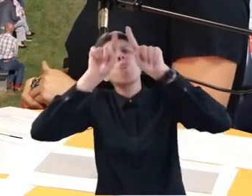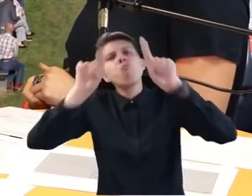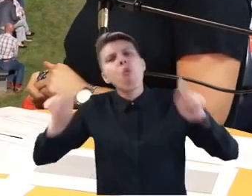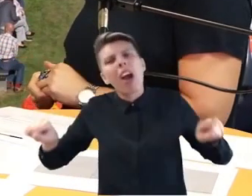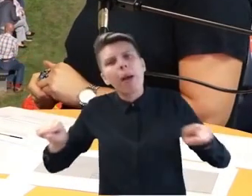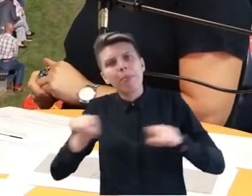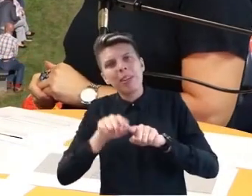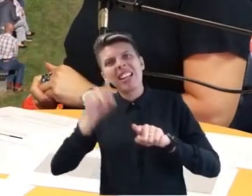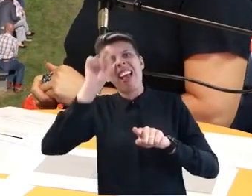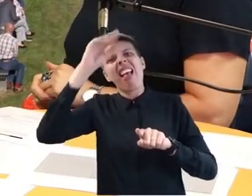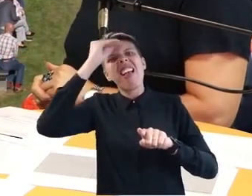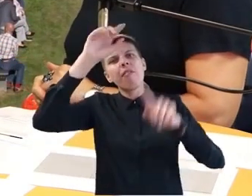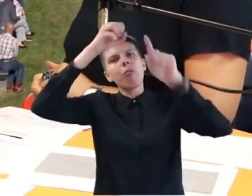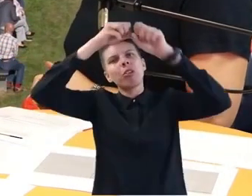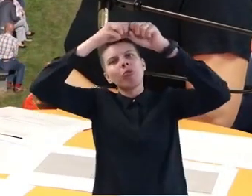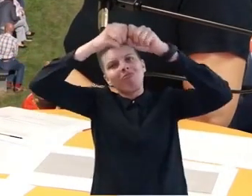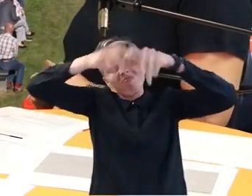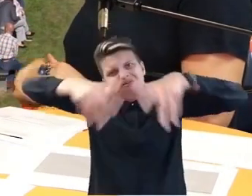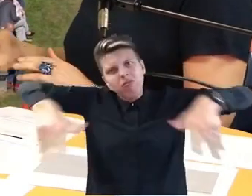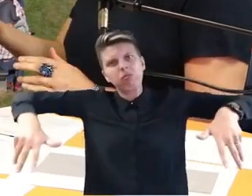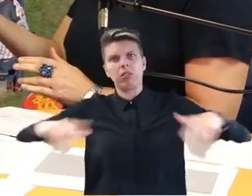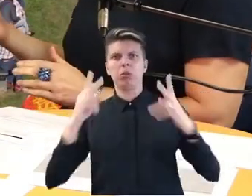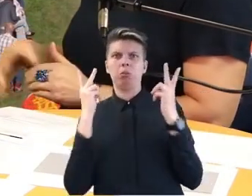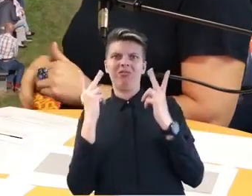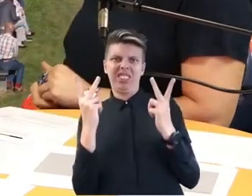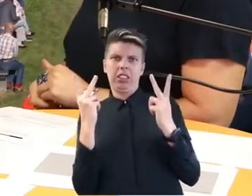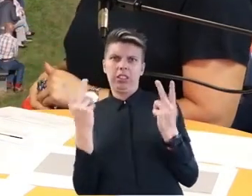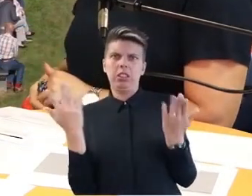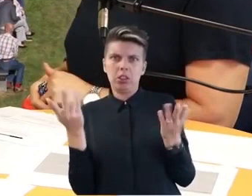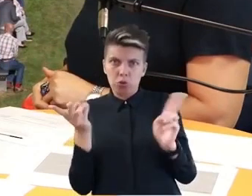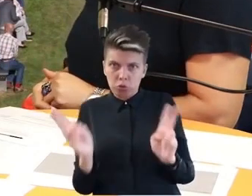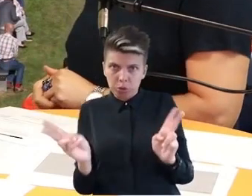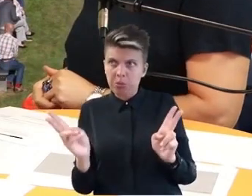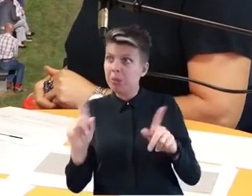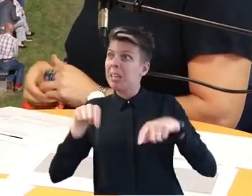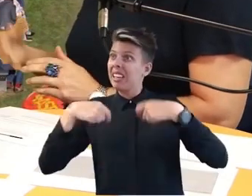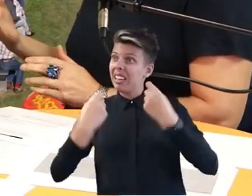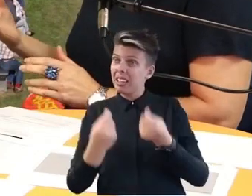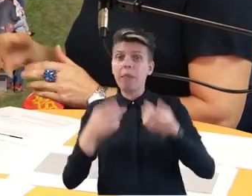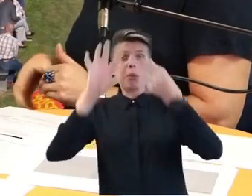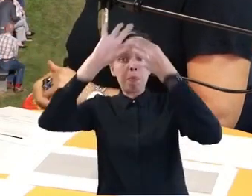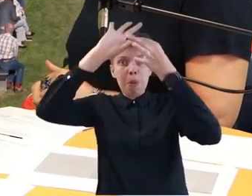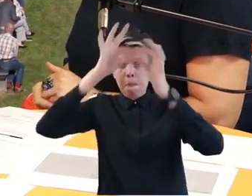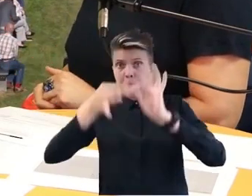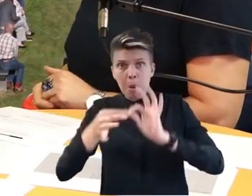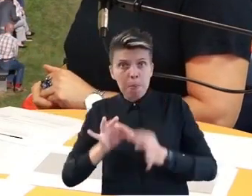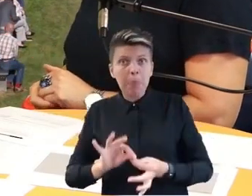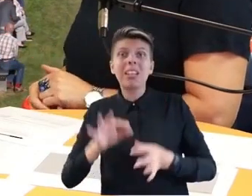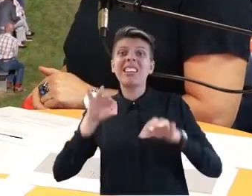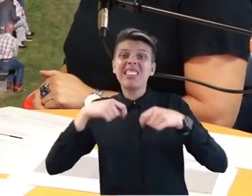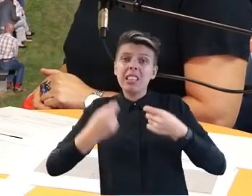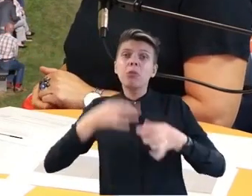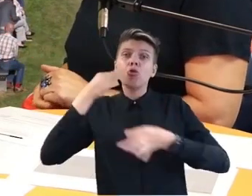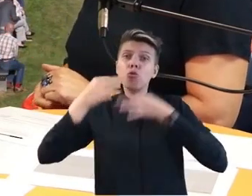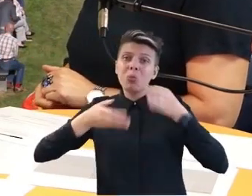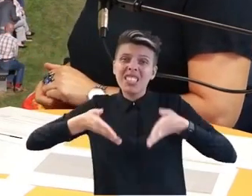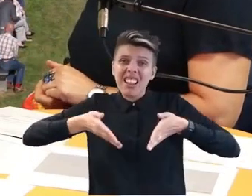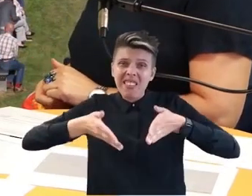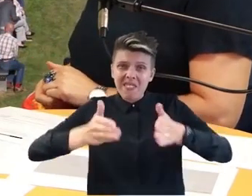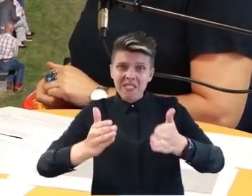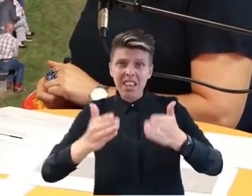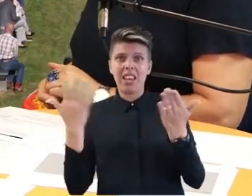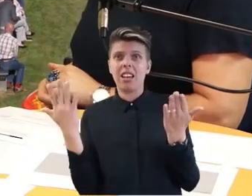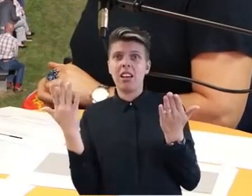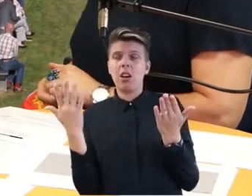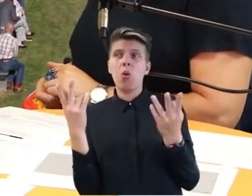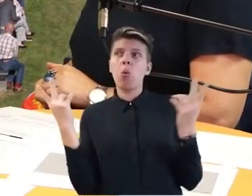informationen auch weitergibt gibt es da irgendwelche best practice etwas was eben auch aus der wissenschaftlicher